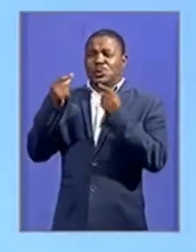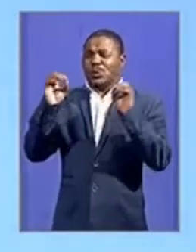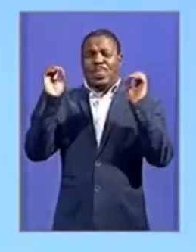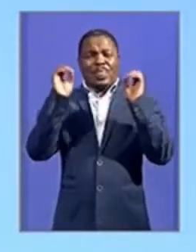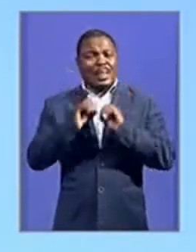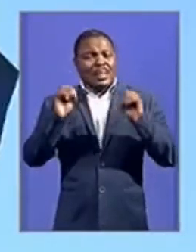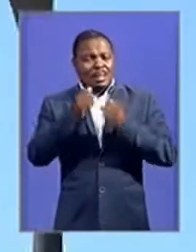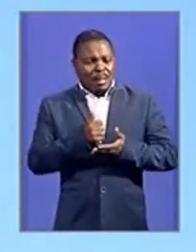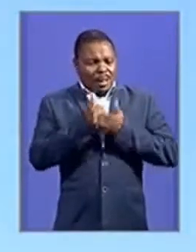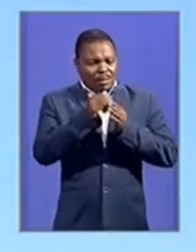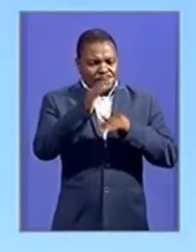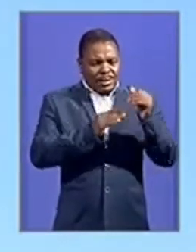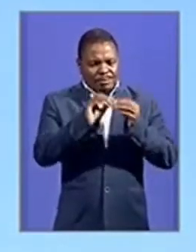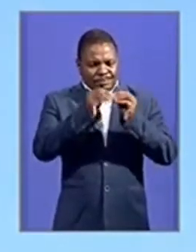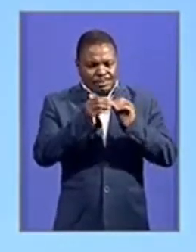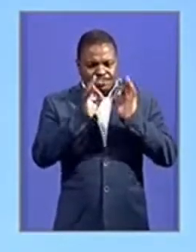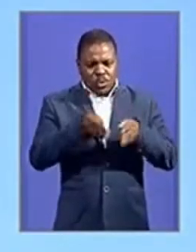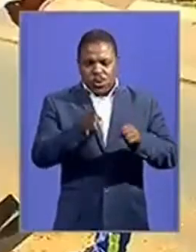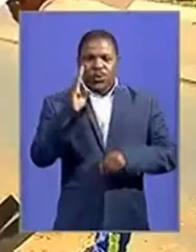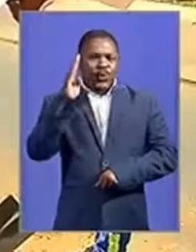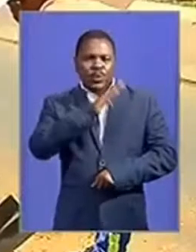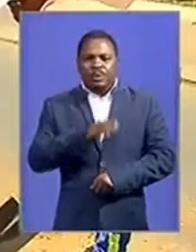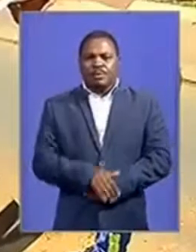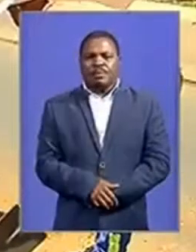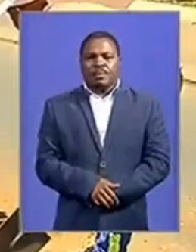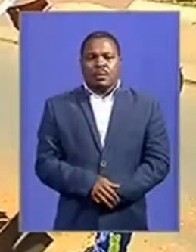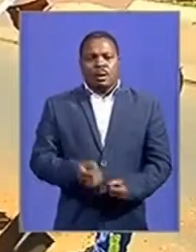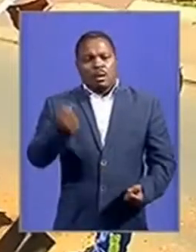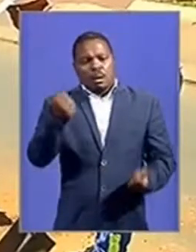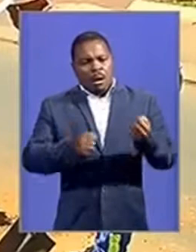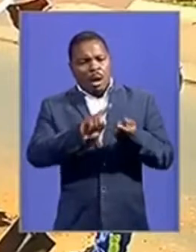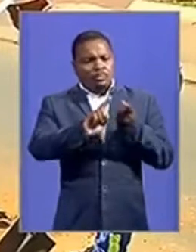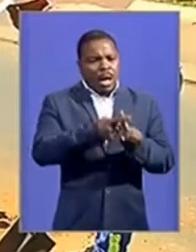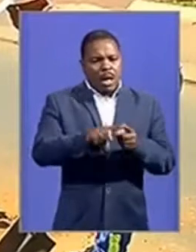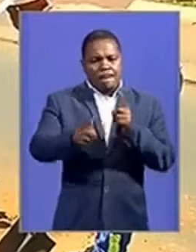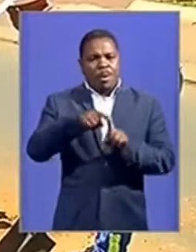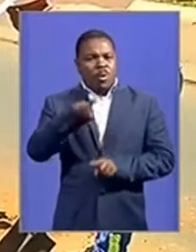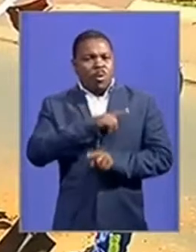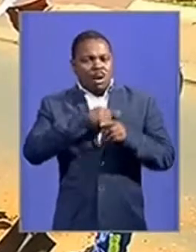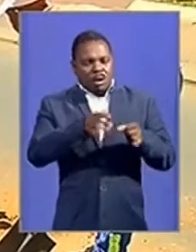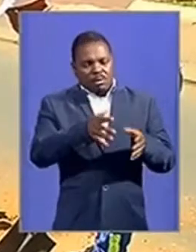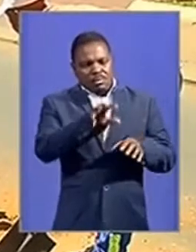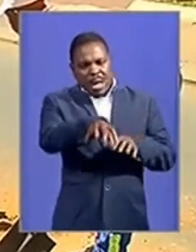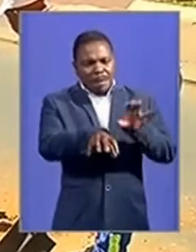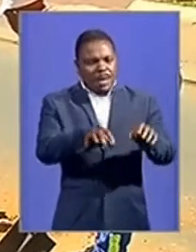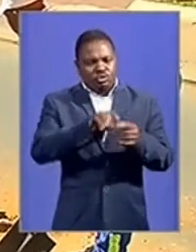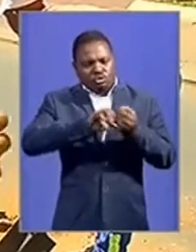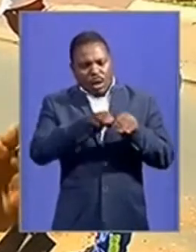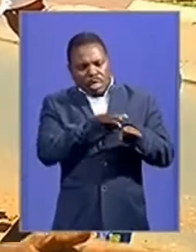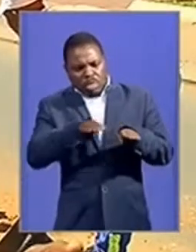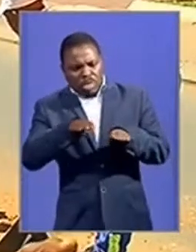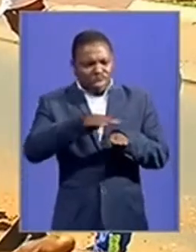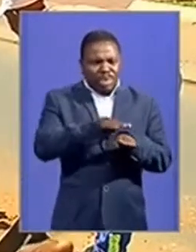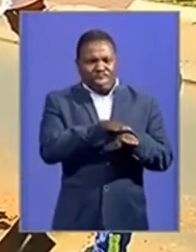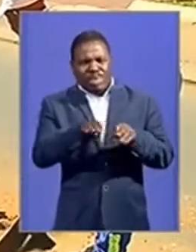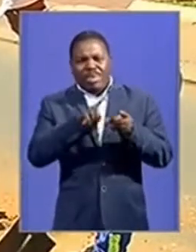ditsela tše di a bolokega ebile di a lokišwa. Dikoloi di a thulana ka taba di-pothole so mongwe go mana thoša pothole a